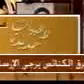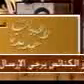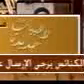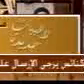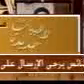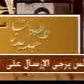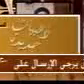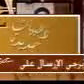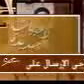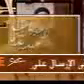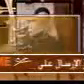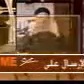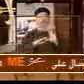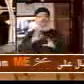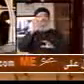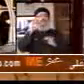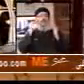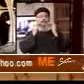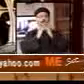بعد ما قعدوا 3 أيام